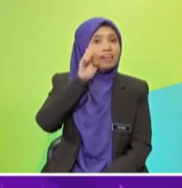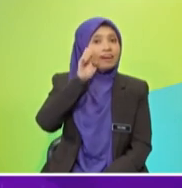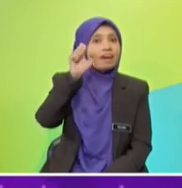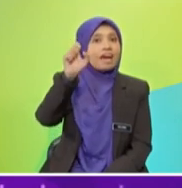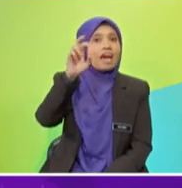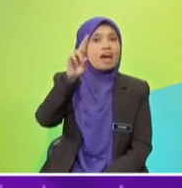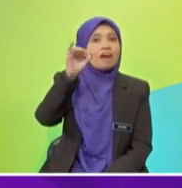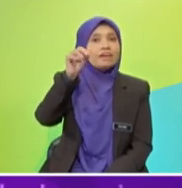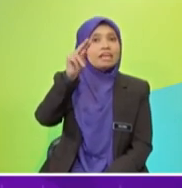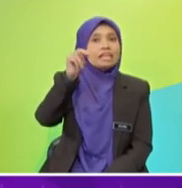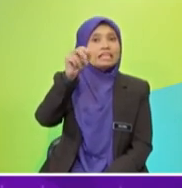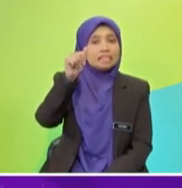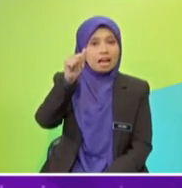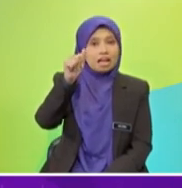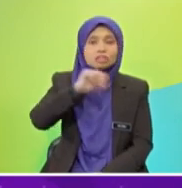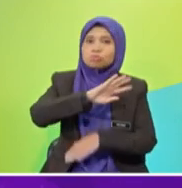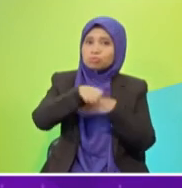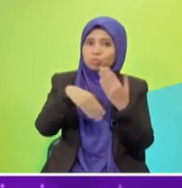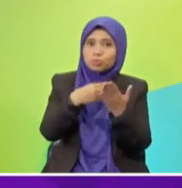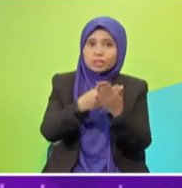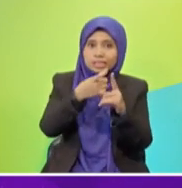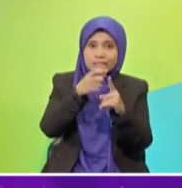Taman sriwangi petani